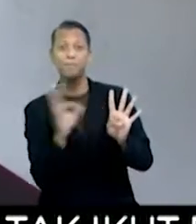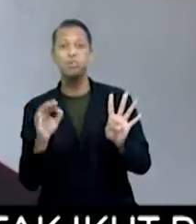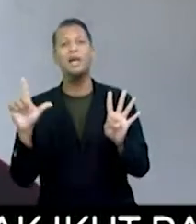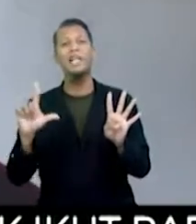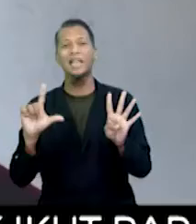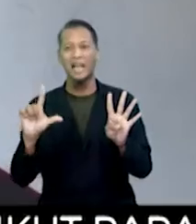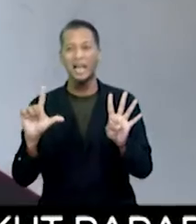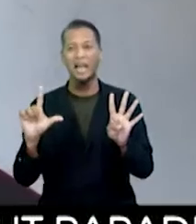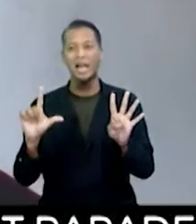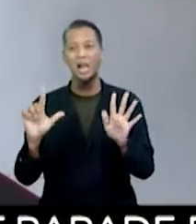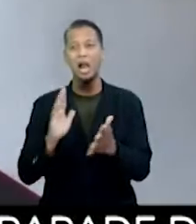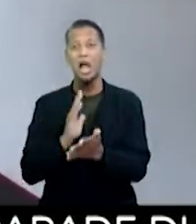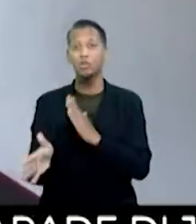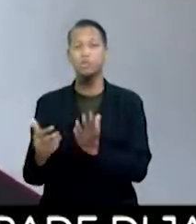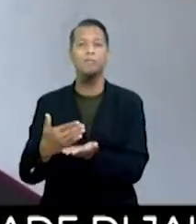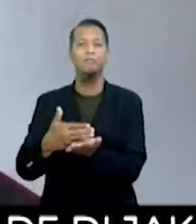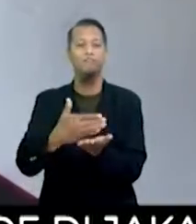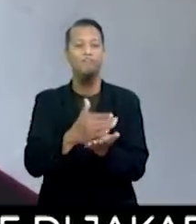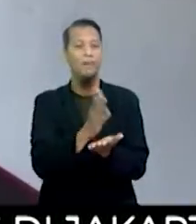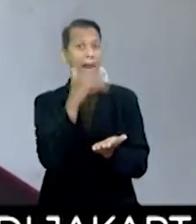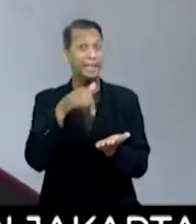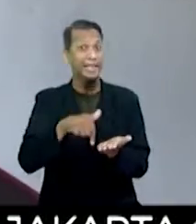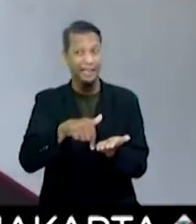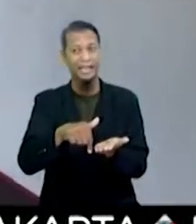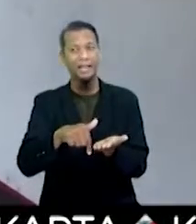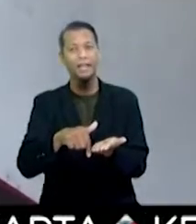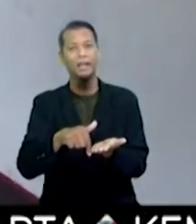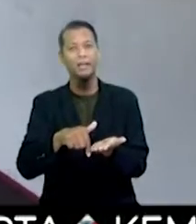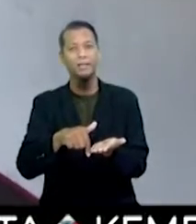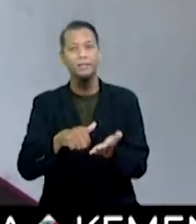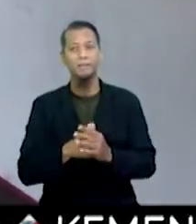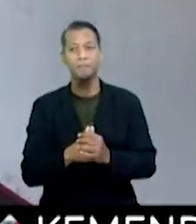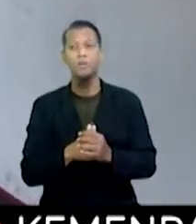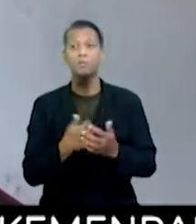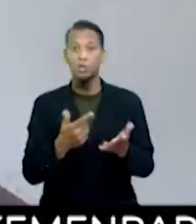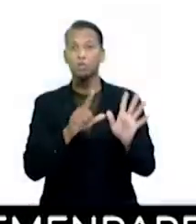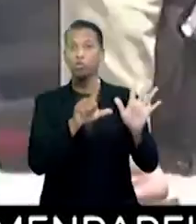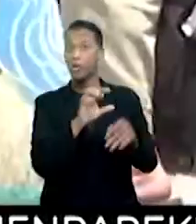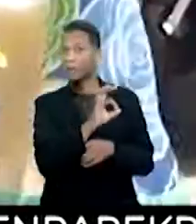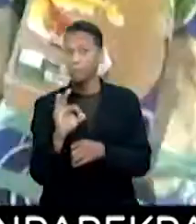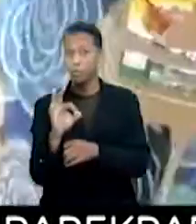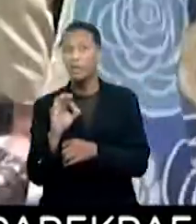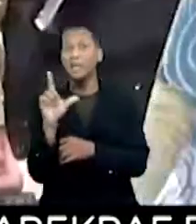langsung kita distribusikan hari ini, dan total hari ini kami distribusikan 7.000 untuk daerah pesisir.